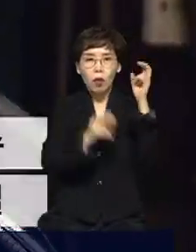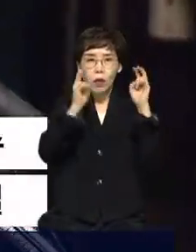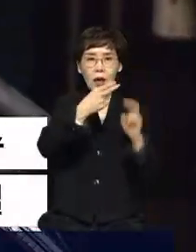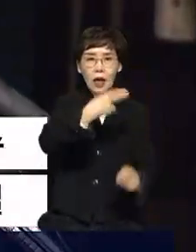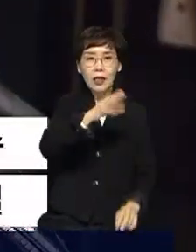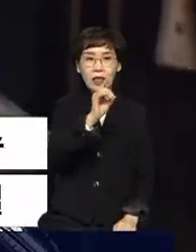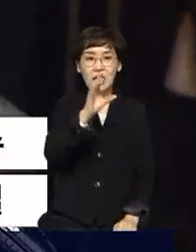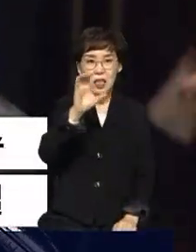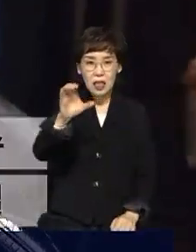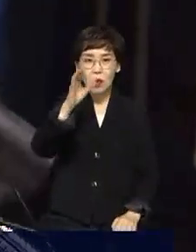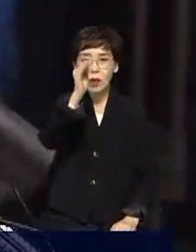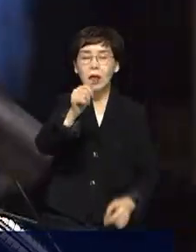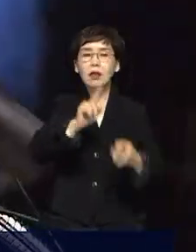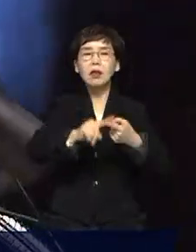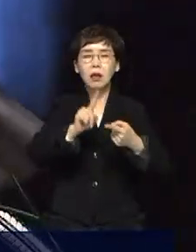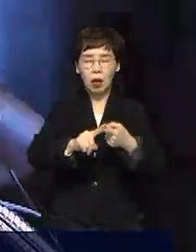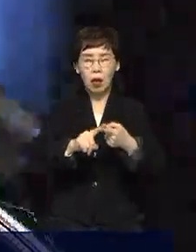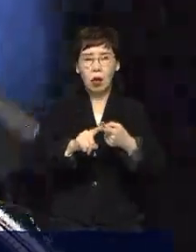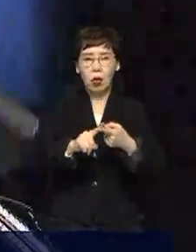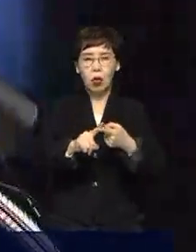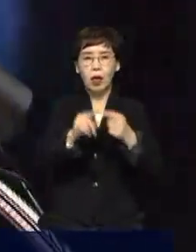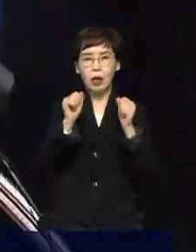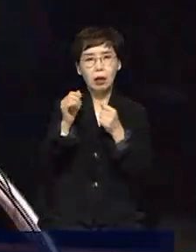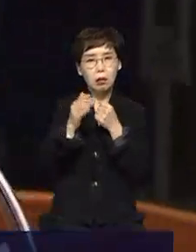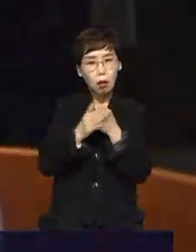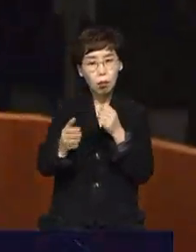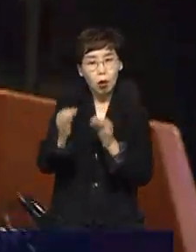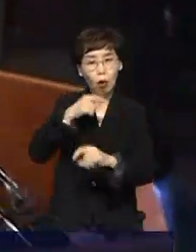회장직은 유지하면서 사실상 경영을